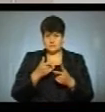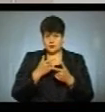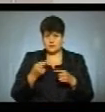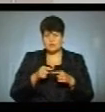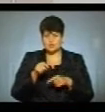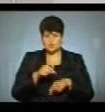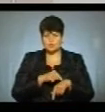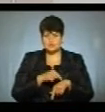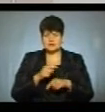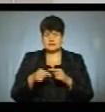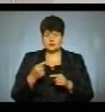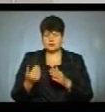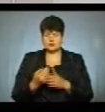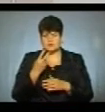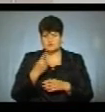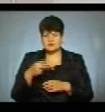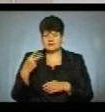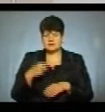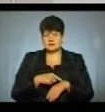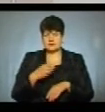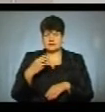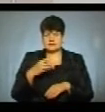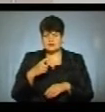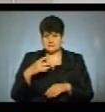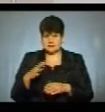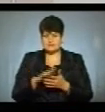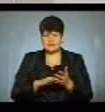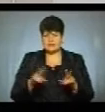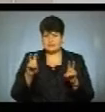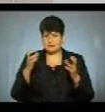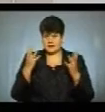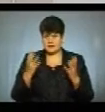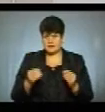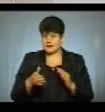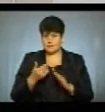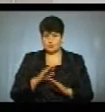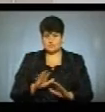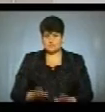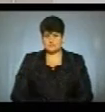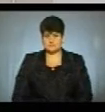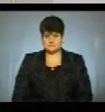годину. Наступний випуск дивіться о 20:30. Далі в ефірі «Тема дня». Не пропустіть.